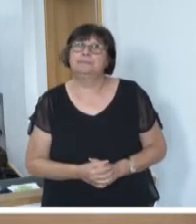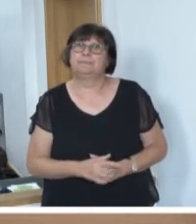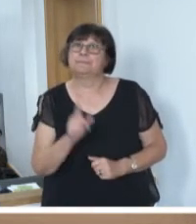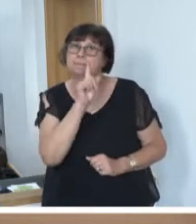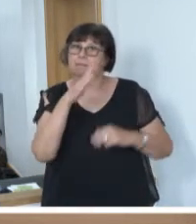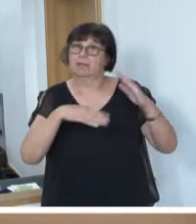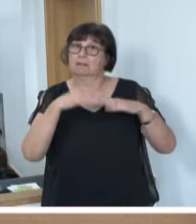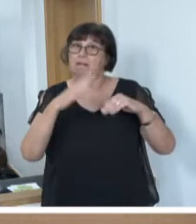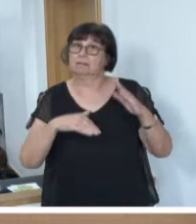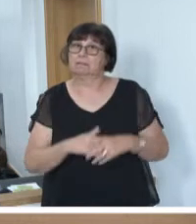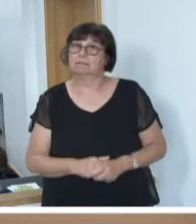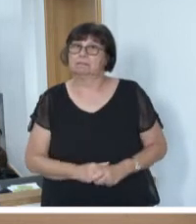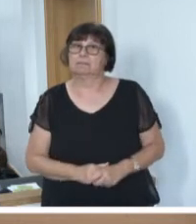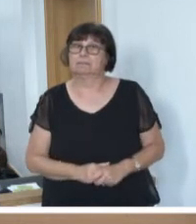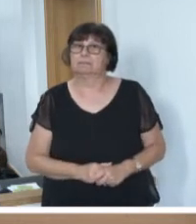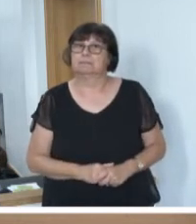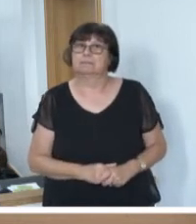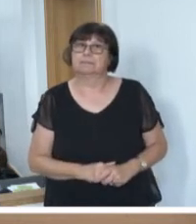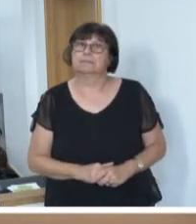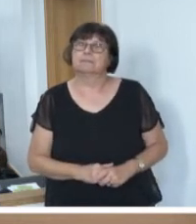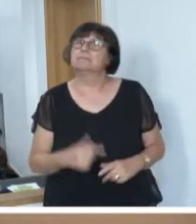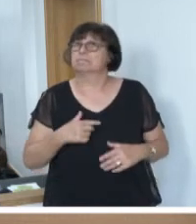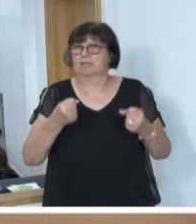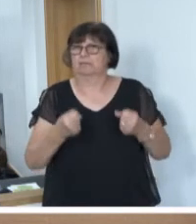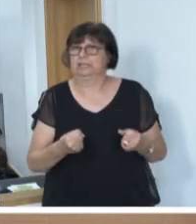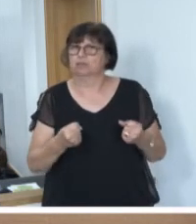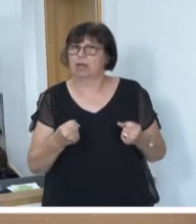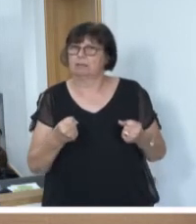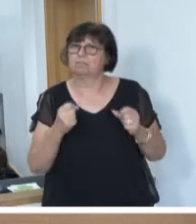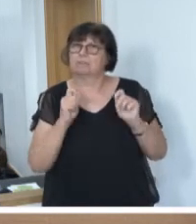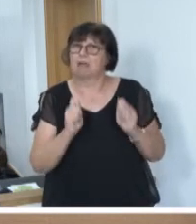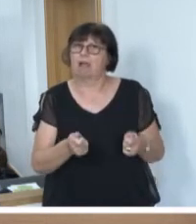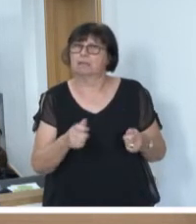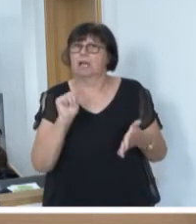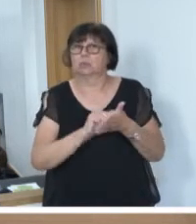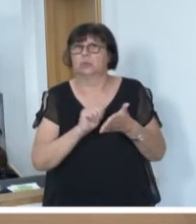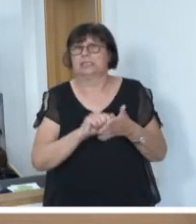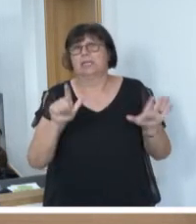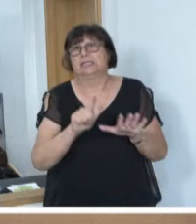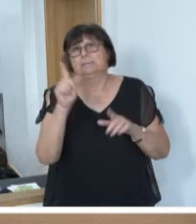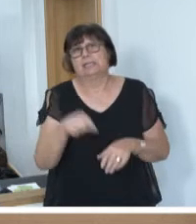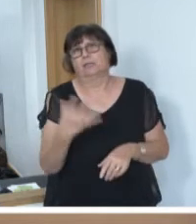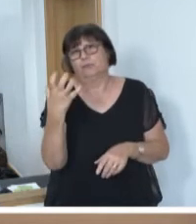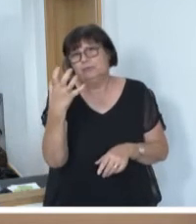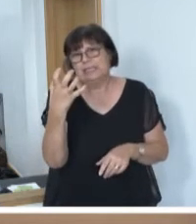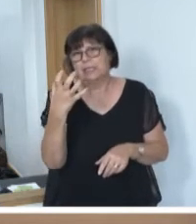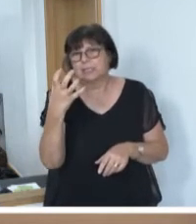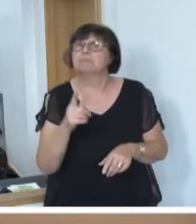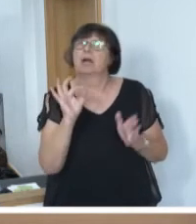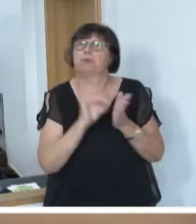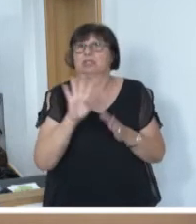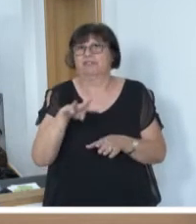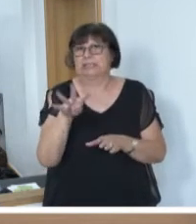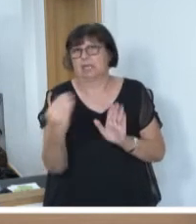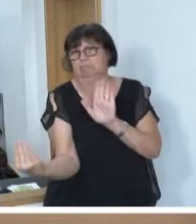Wer enthält sich der Stimme? Dann stelle ich fest, dass der Antrag Drucksache 17/50 als Punkt